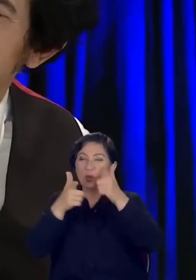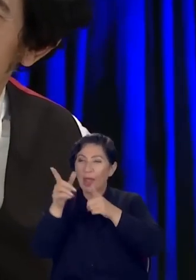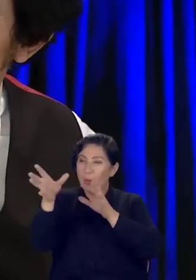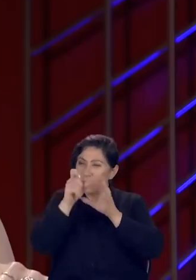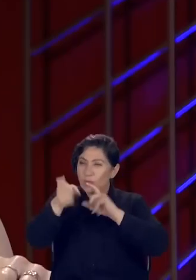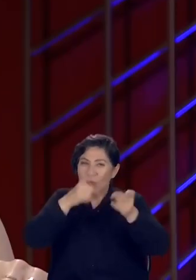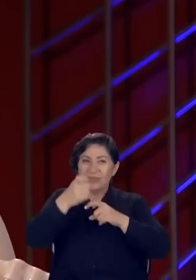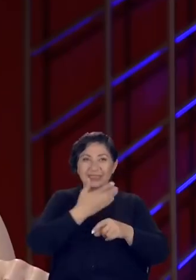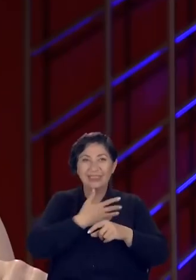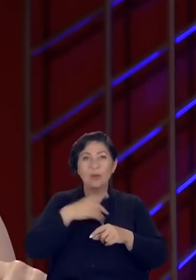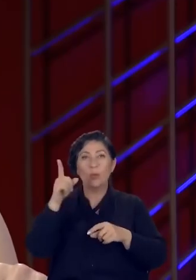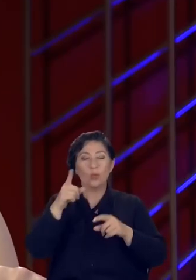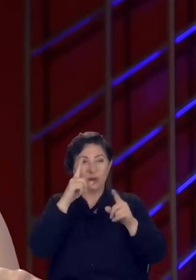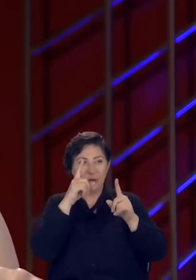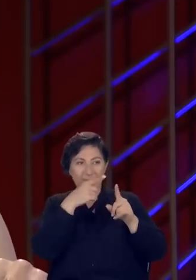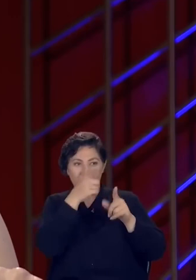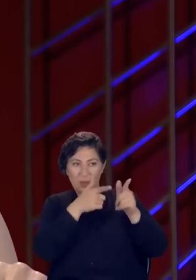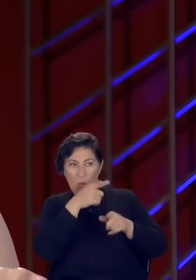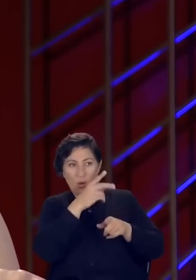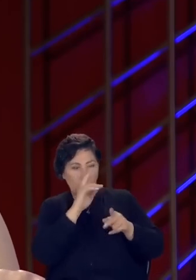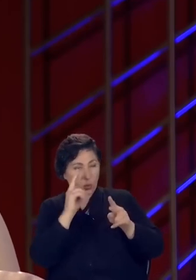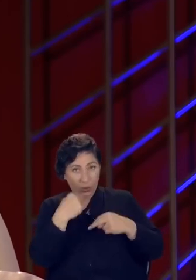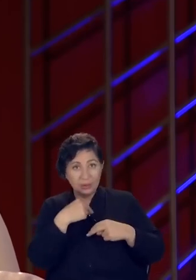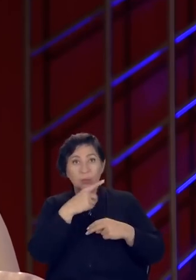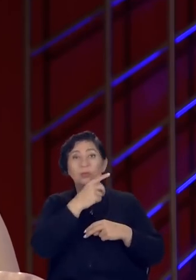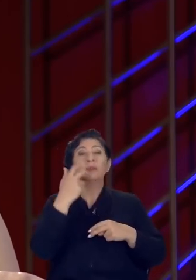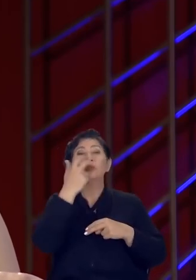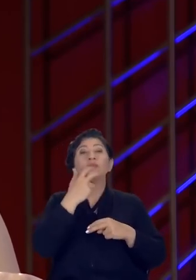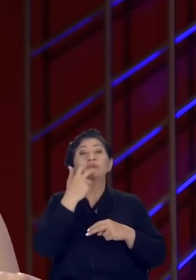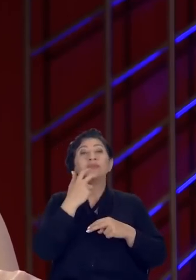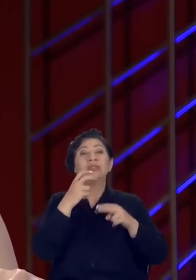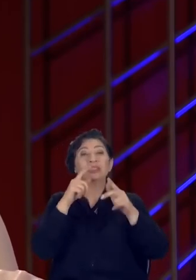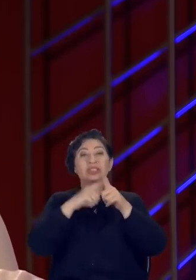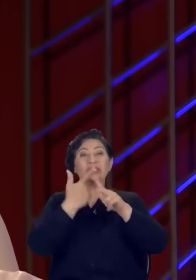Bana bu görüntülerden bahsetti. Bu görüntüler de müzisyen Jacques Esim'in,